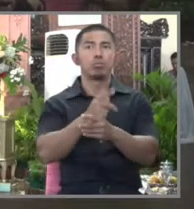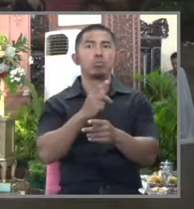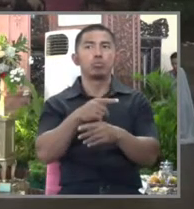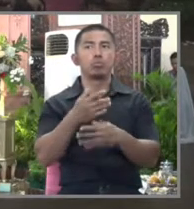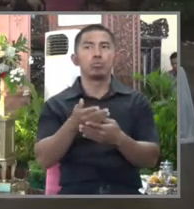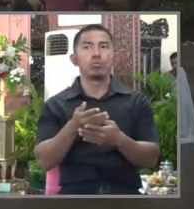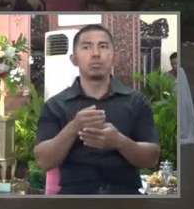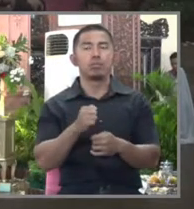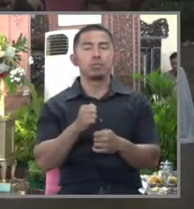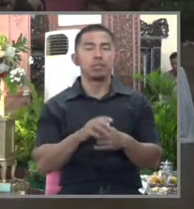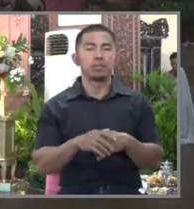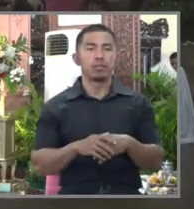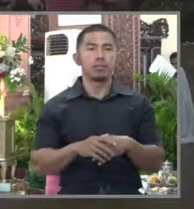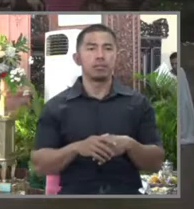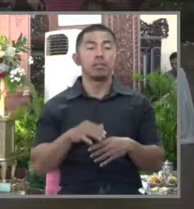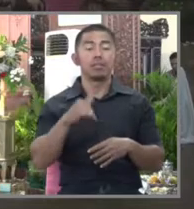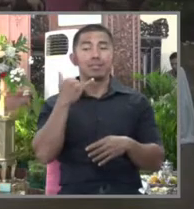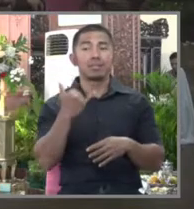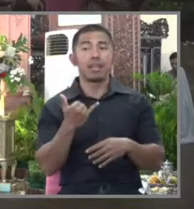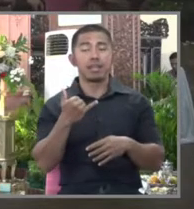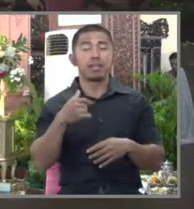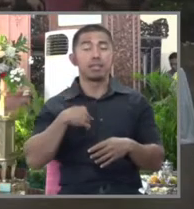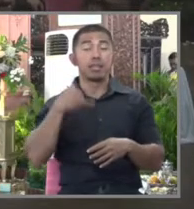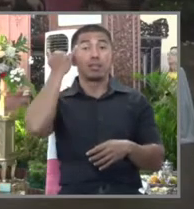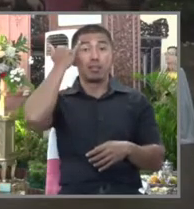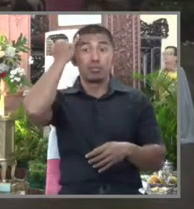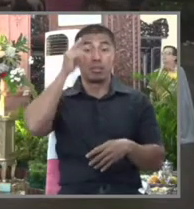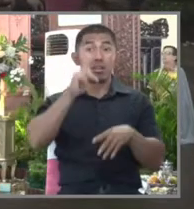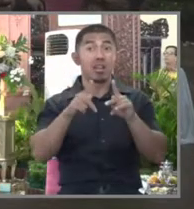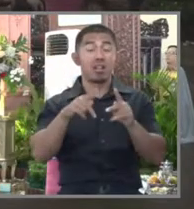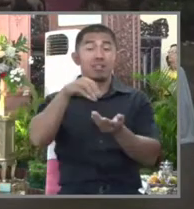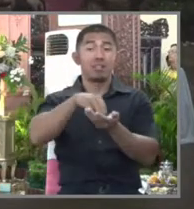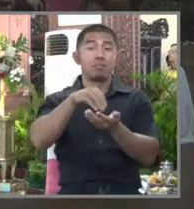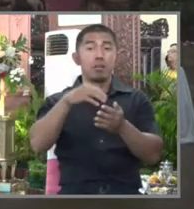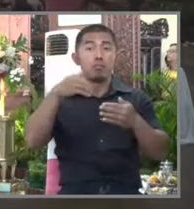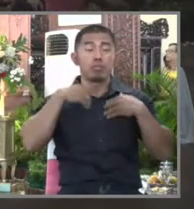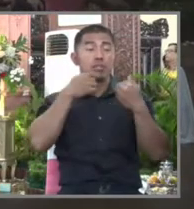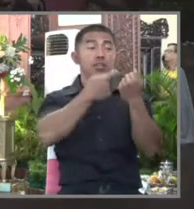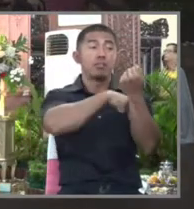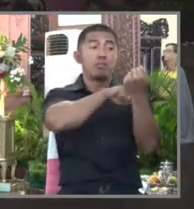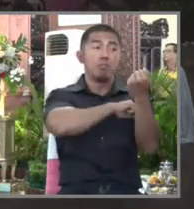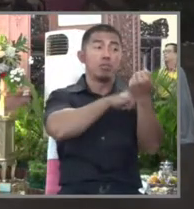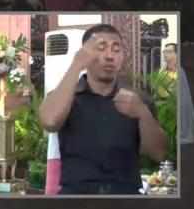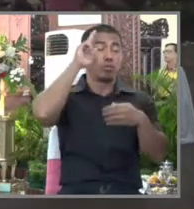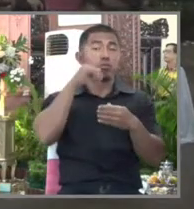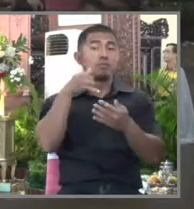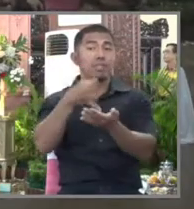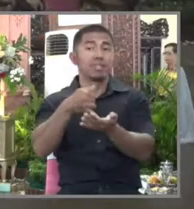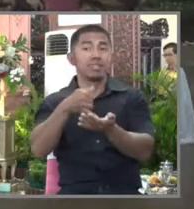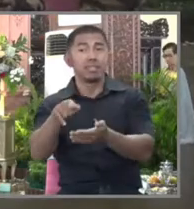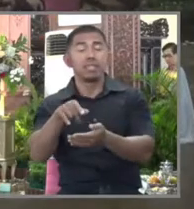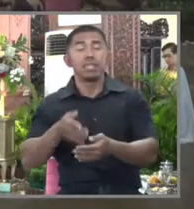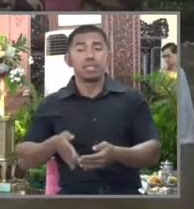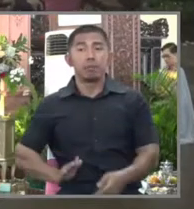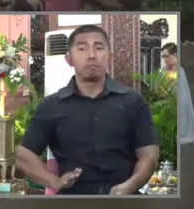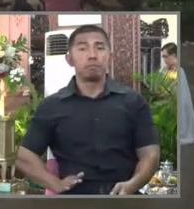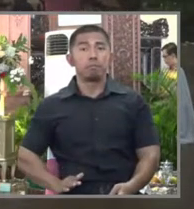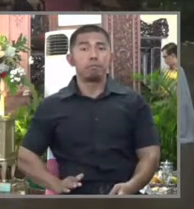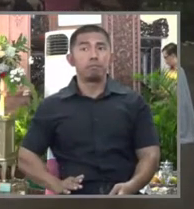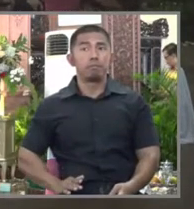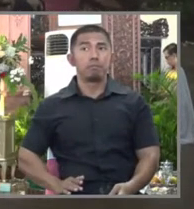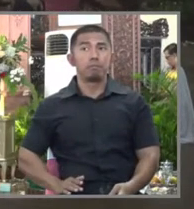bisa. Maka sekarang usul, kalau daerah punya kemampuan keuangan untuk mengisi ini, siapkan.